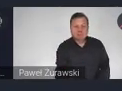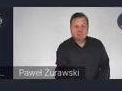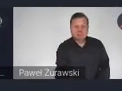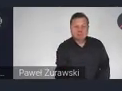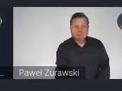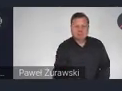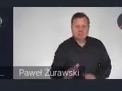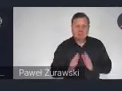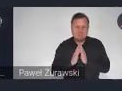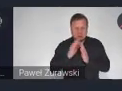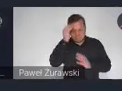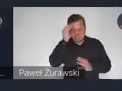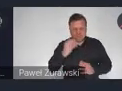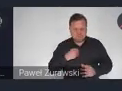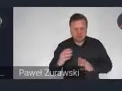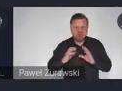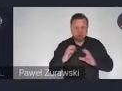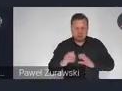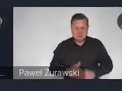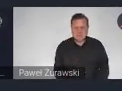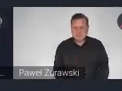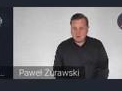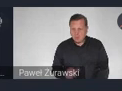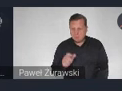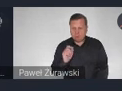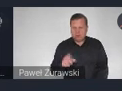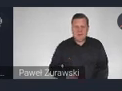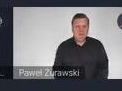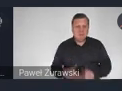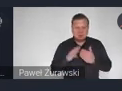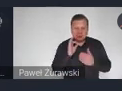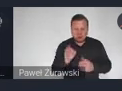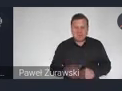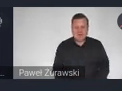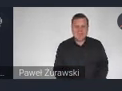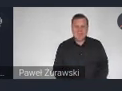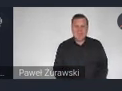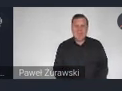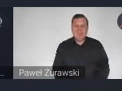informację zwrotną na czacie O już dzień dobry